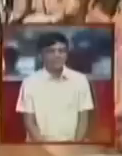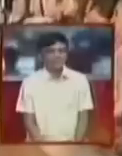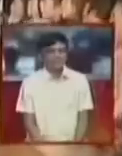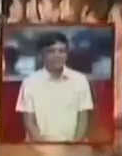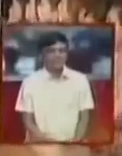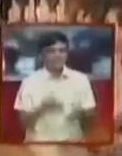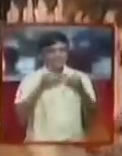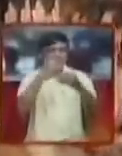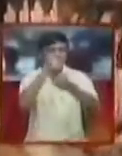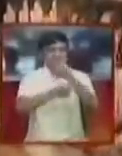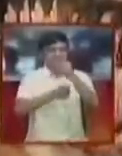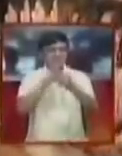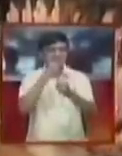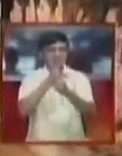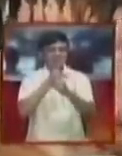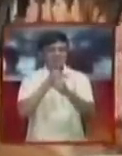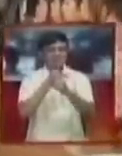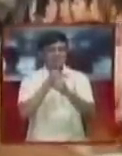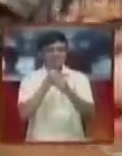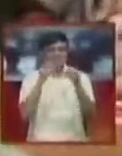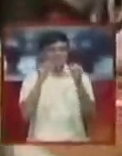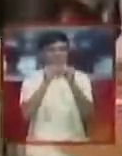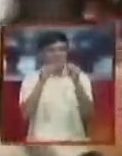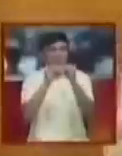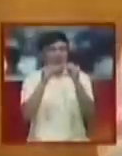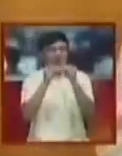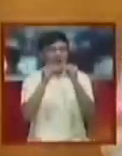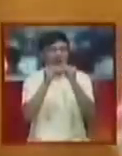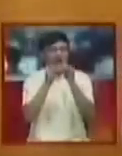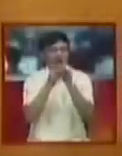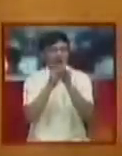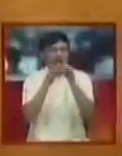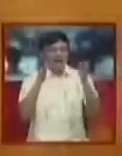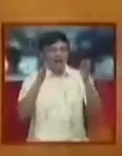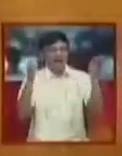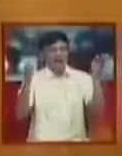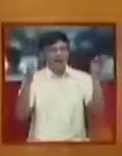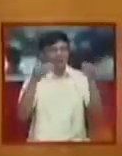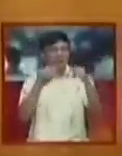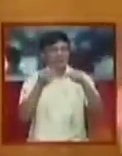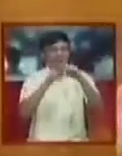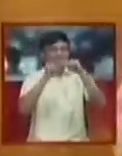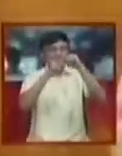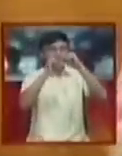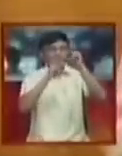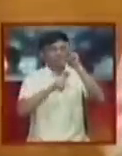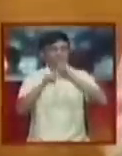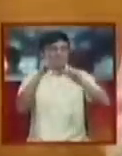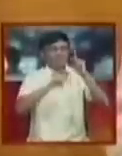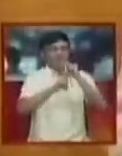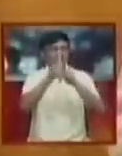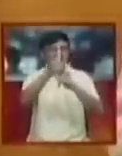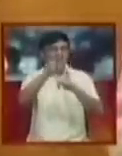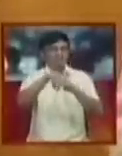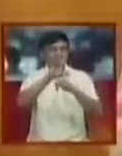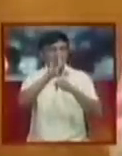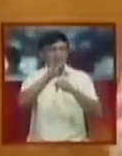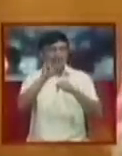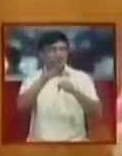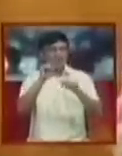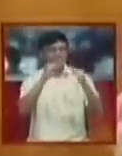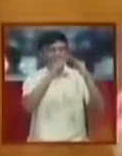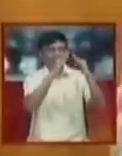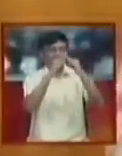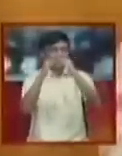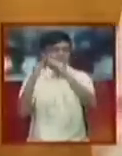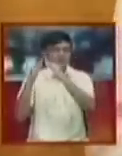Sa susunod na taon naman, palalawakin po natin ang sakop nito sa 3.8 milyong bahay. 5 beses po